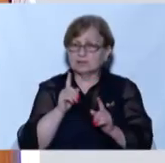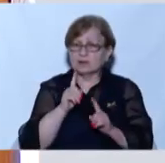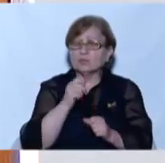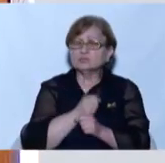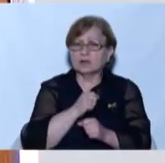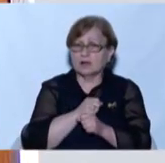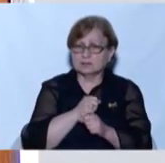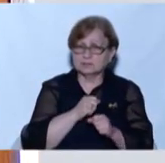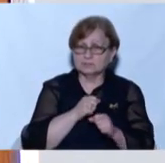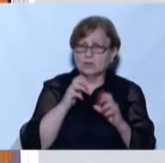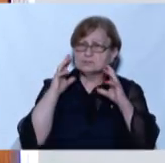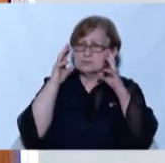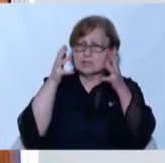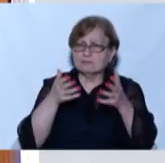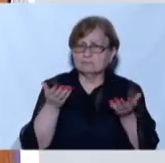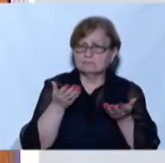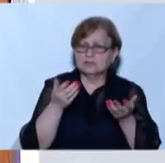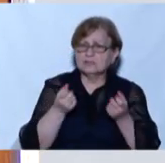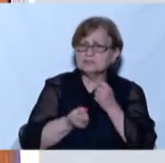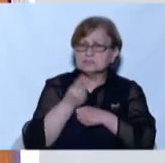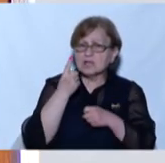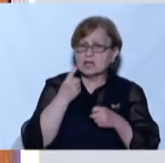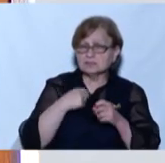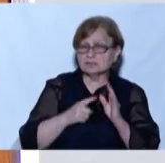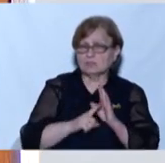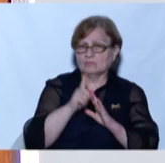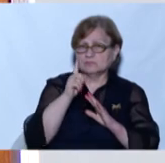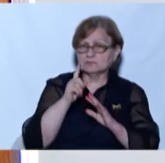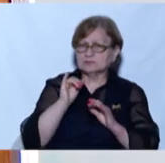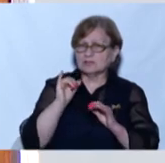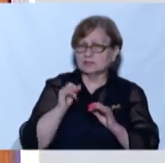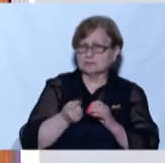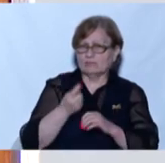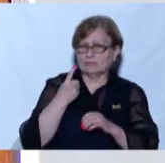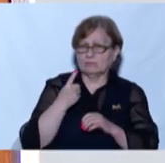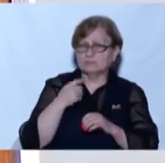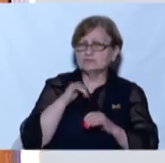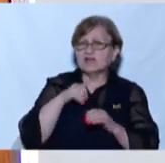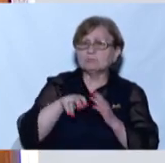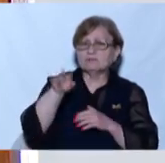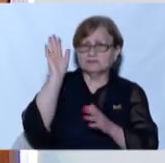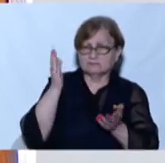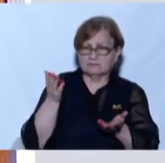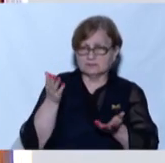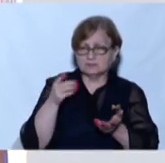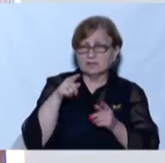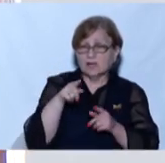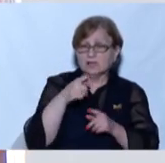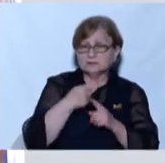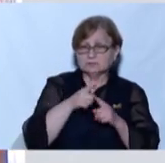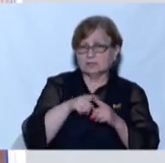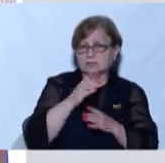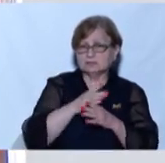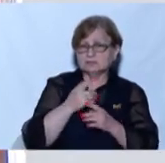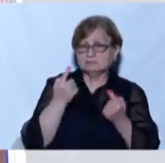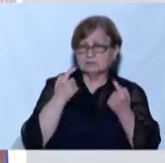ეს ყველაფერი, სამყარო როგორ არის მოწყობილი, საიდან მოდივართ, რა უსასრულობიდან მოდივართ, რა უსასრულობაში მივდივართ. ეს არის ის თავარი ფიქრები